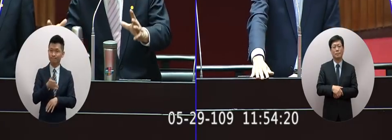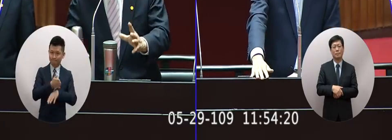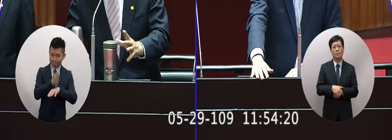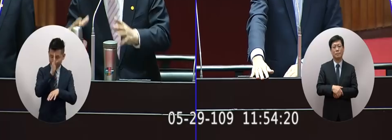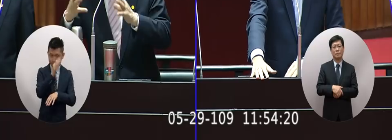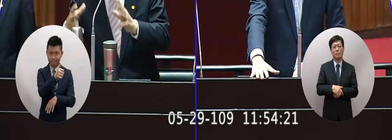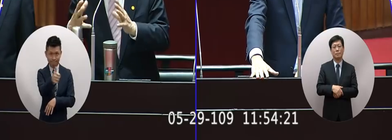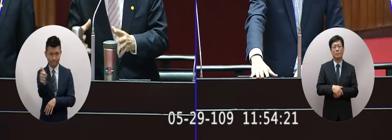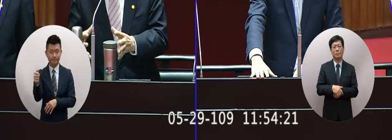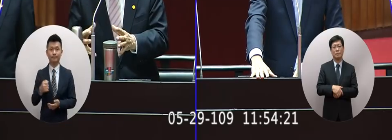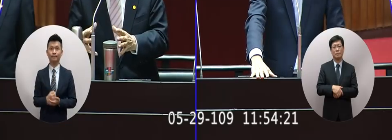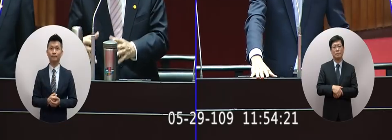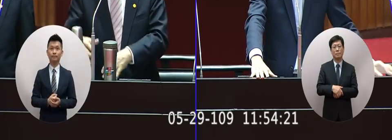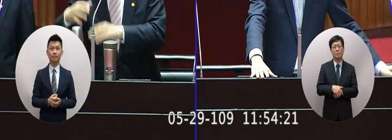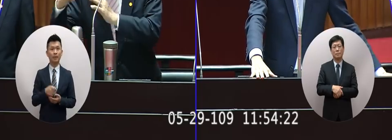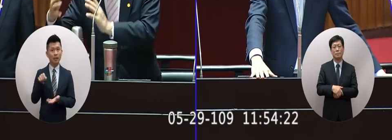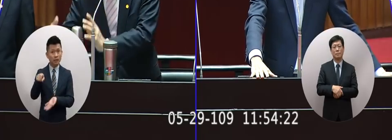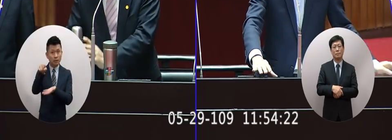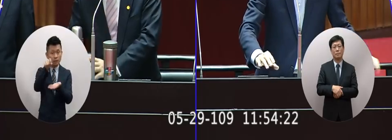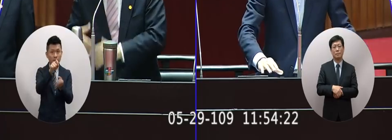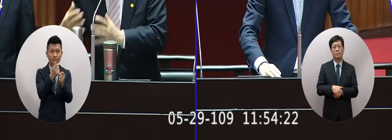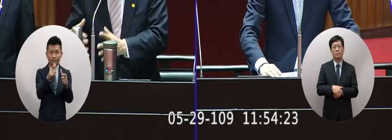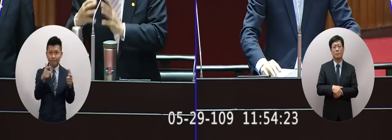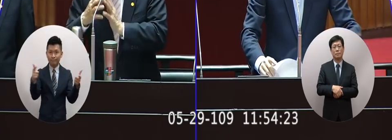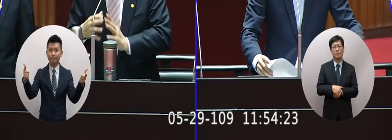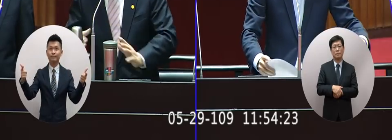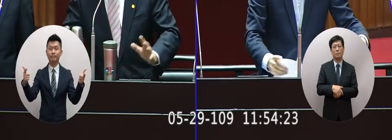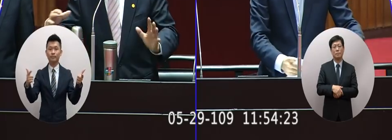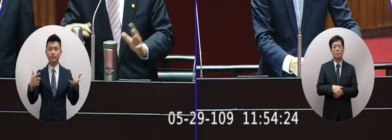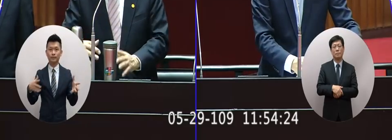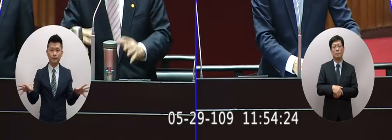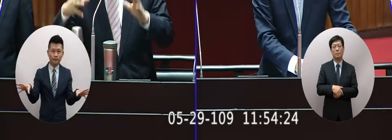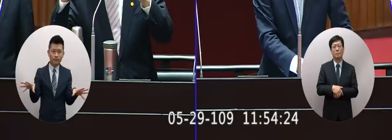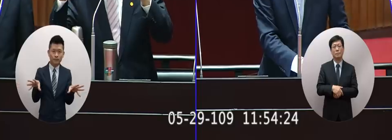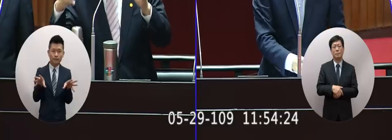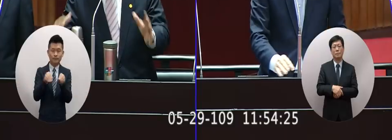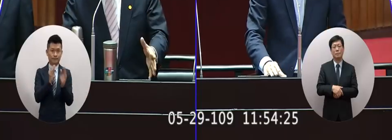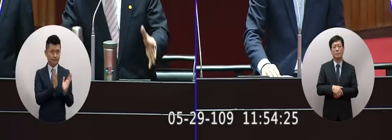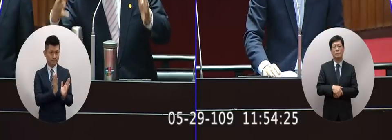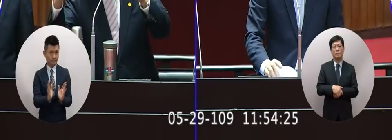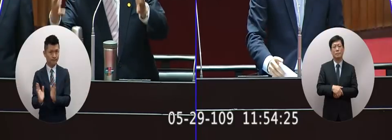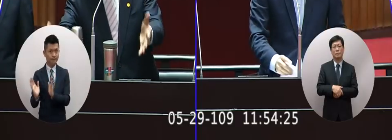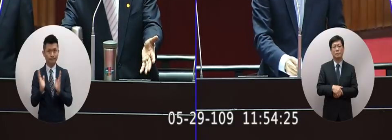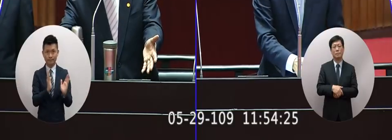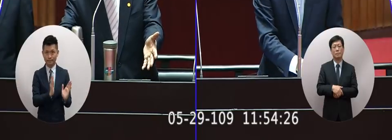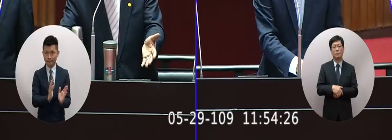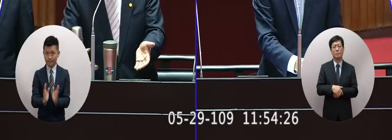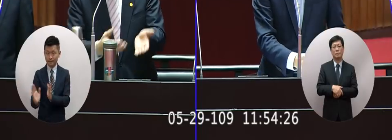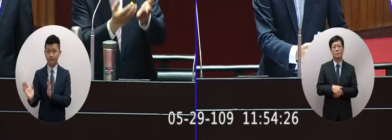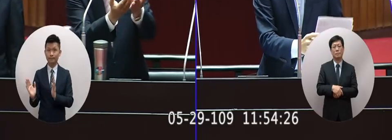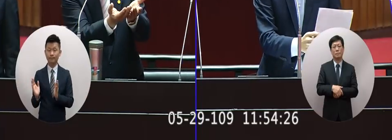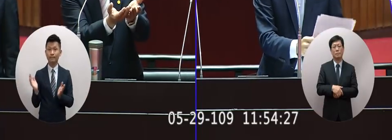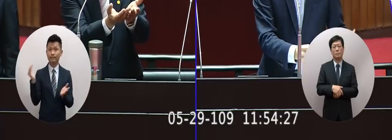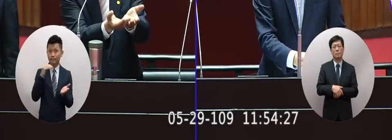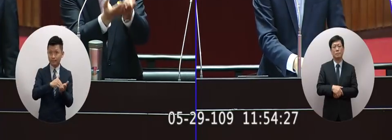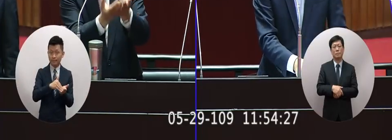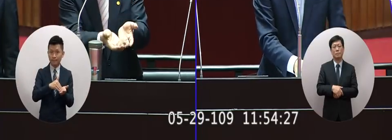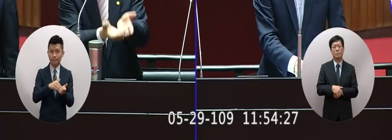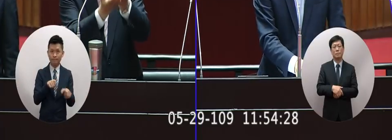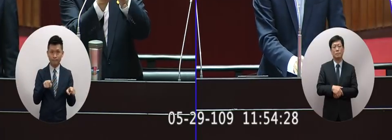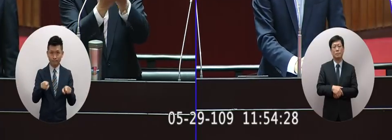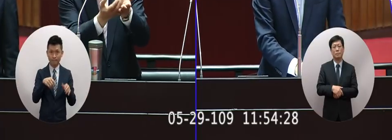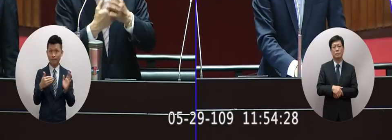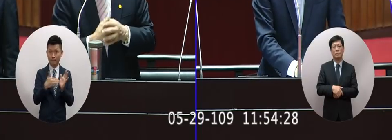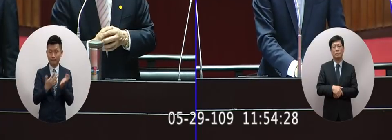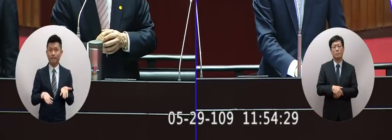就把这种种的各种意见，我们还在整个盘整，到时候端出来，希